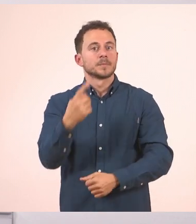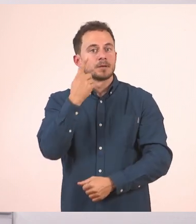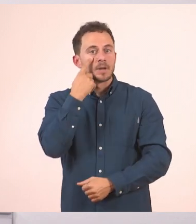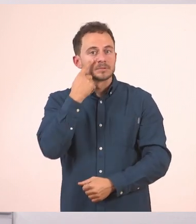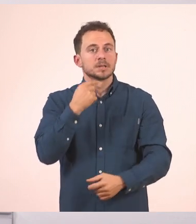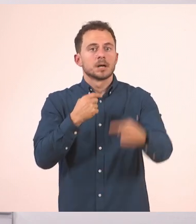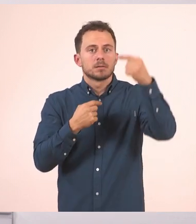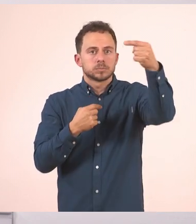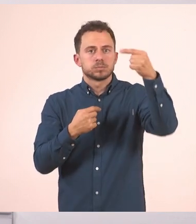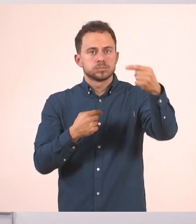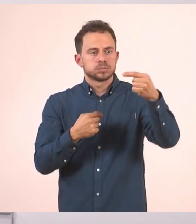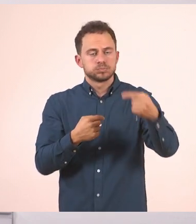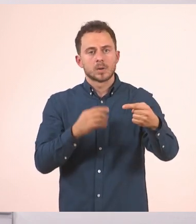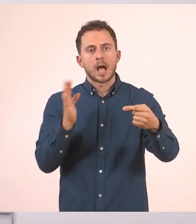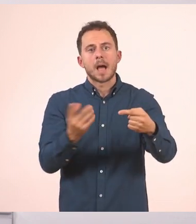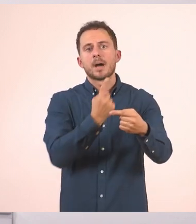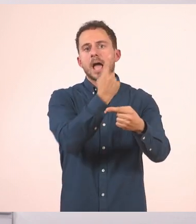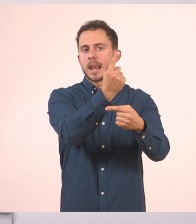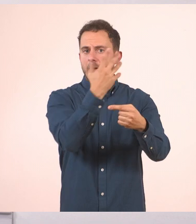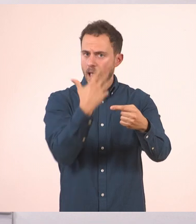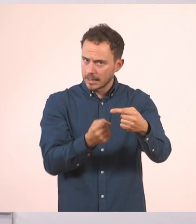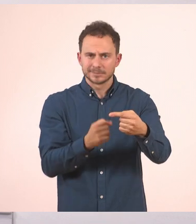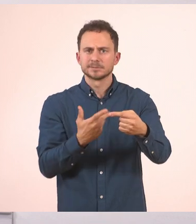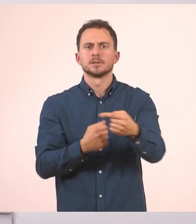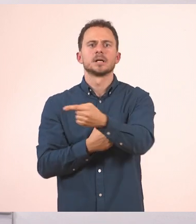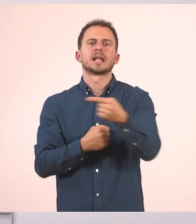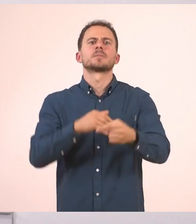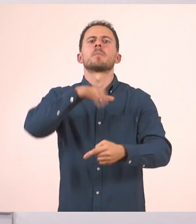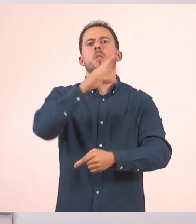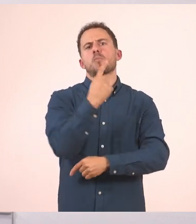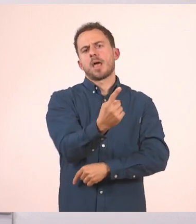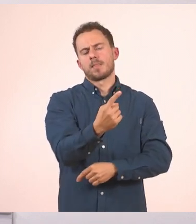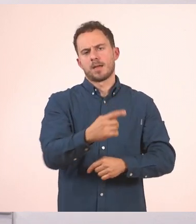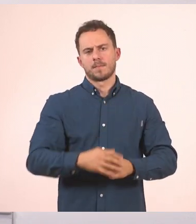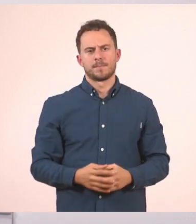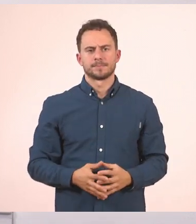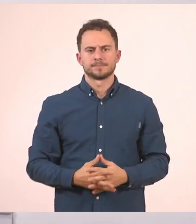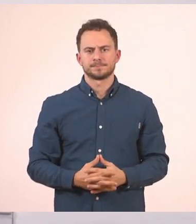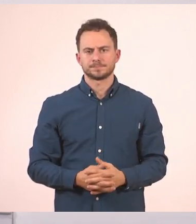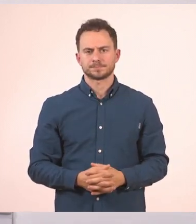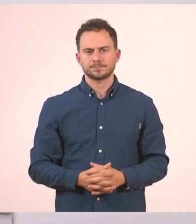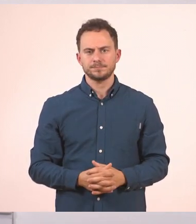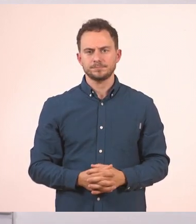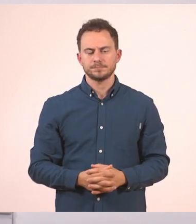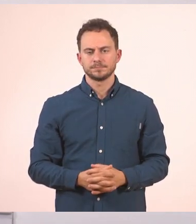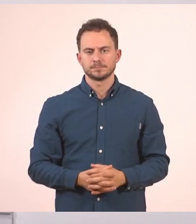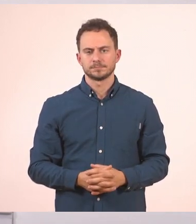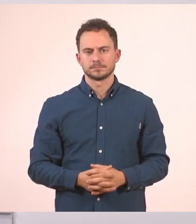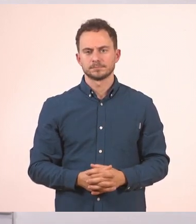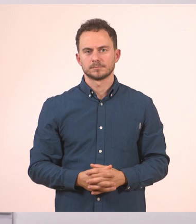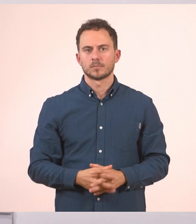1 ονομάζονται κλασματικές μονάδες. Για να σας κάνω άλλο ένα παράδειγμα. Θα ζωγραφίσω